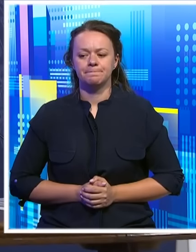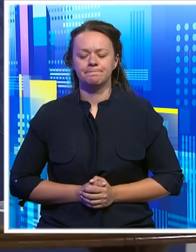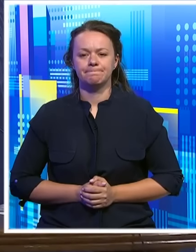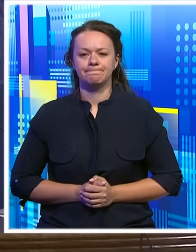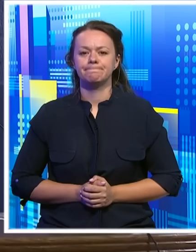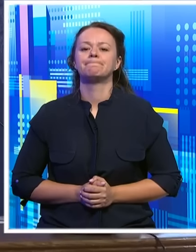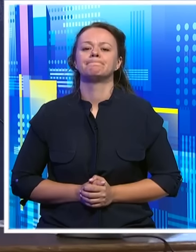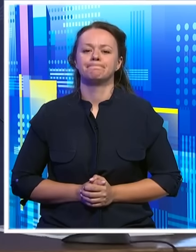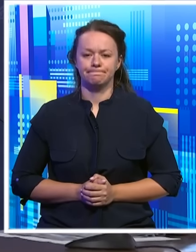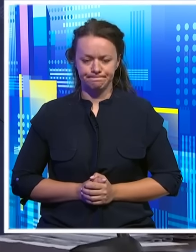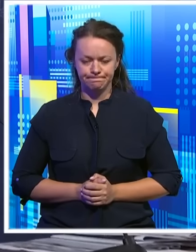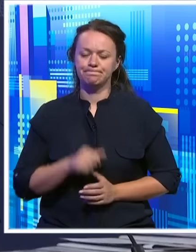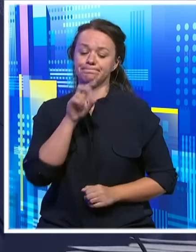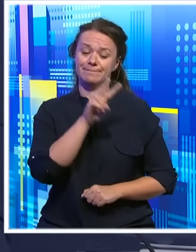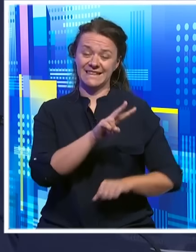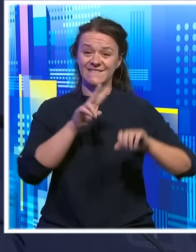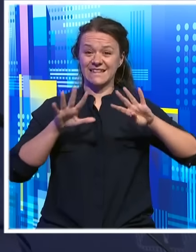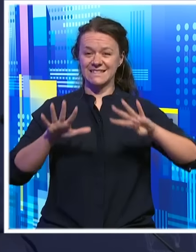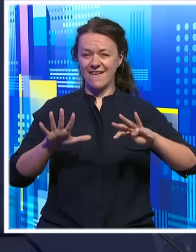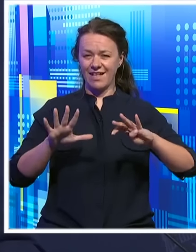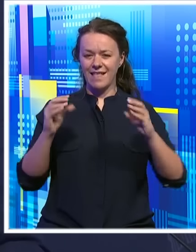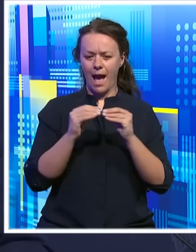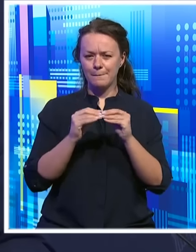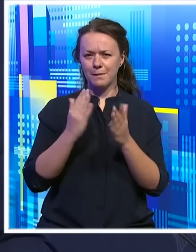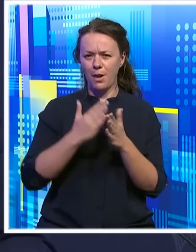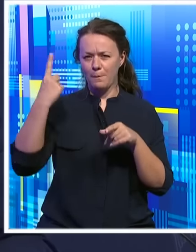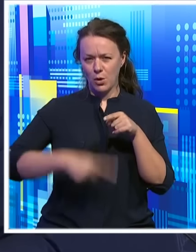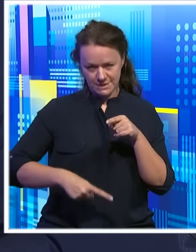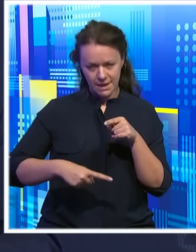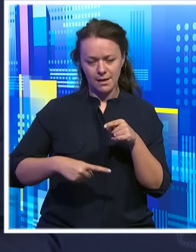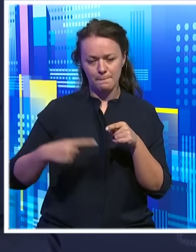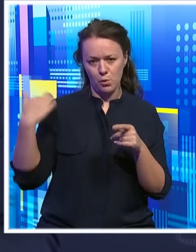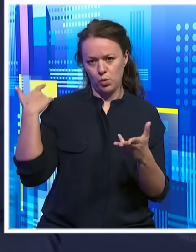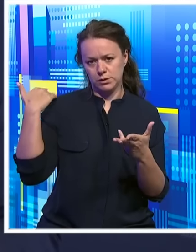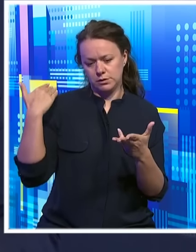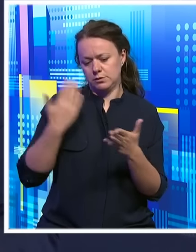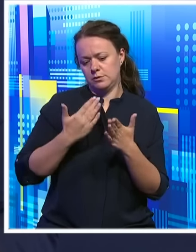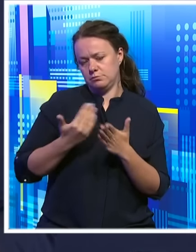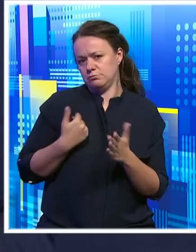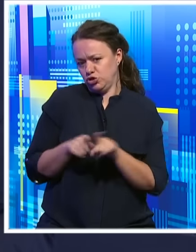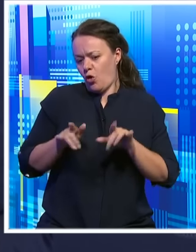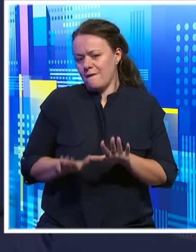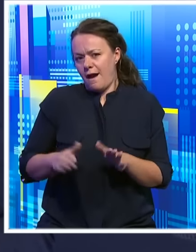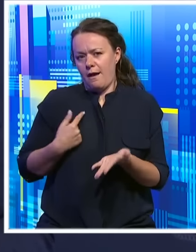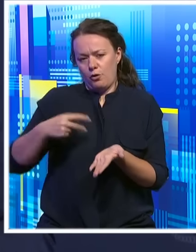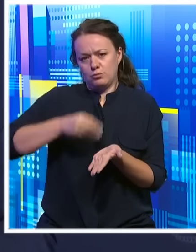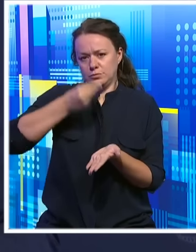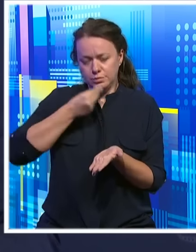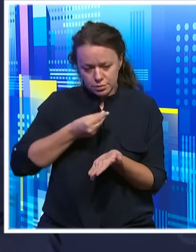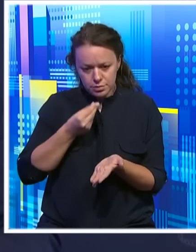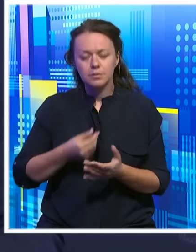...29. aprila sam se poslednji put na ovakav način obratio i danas želim u uvodu svog obraćanja